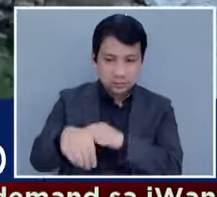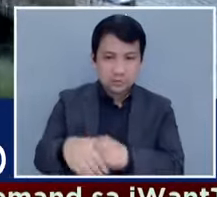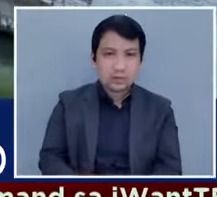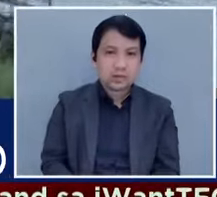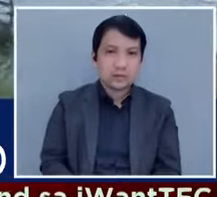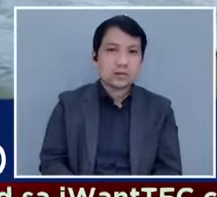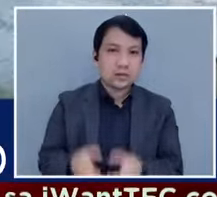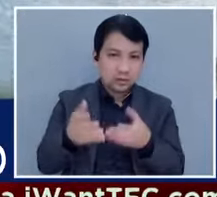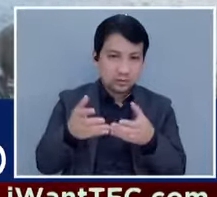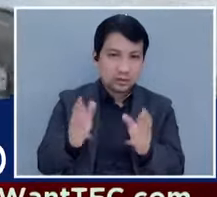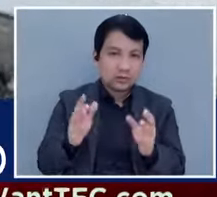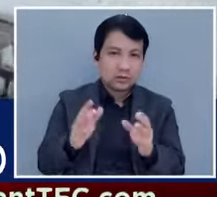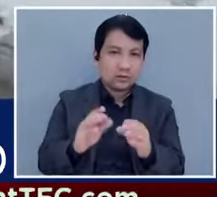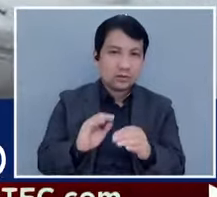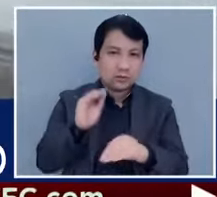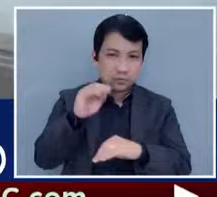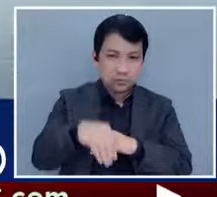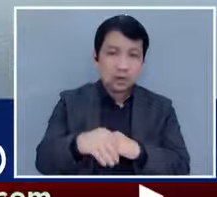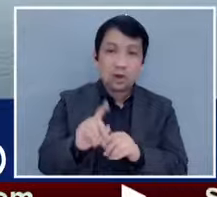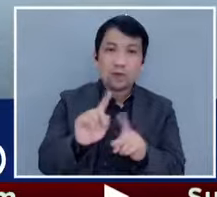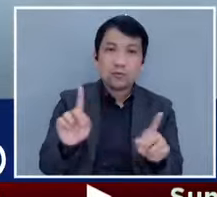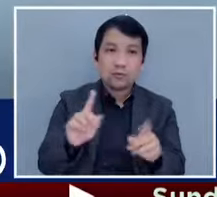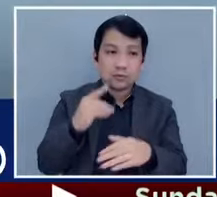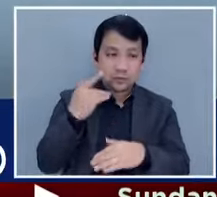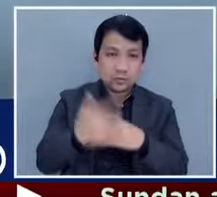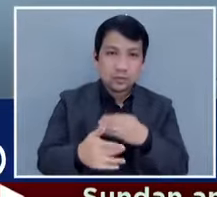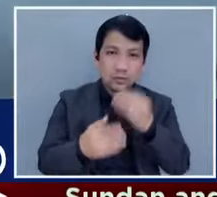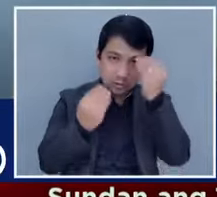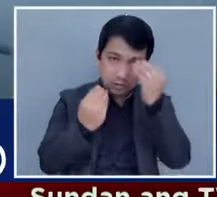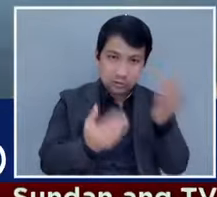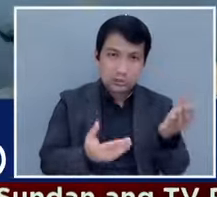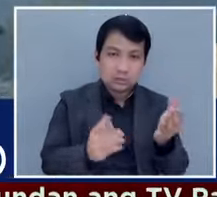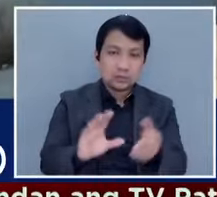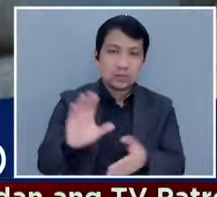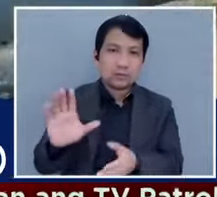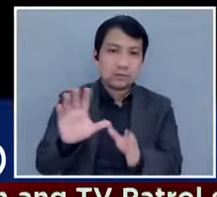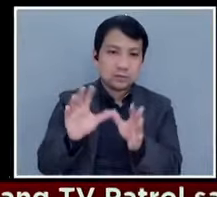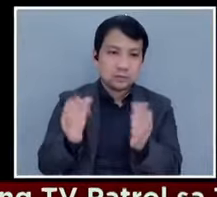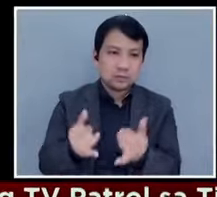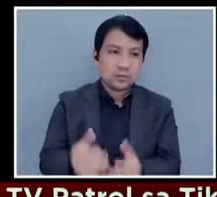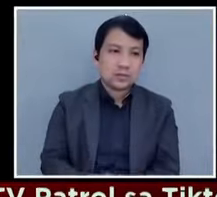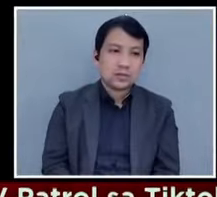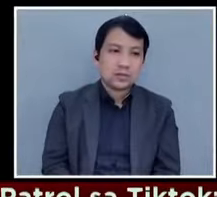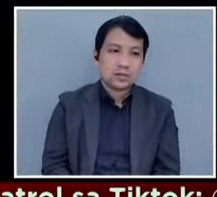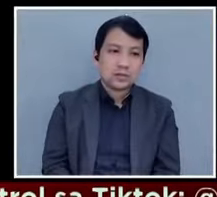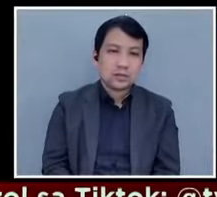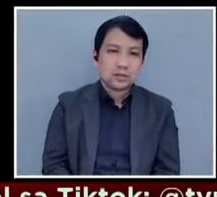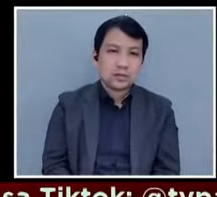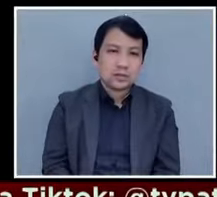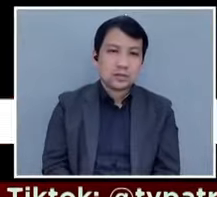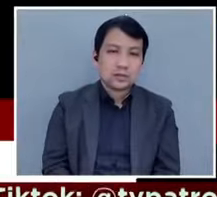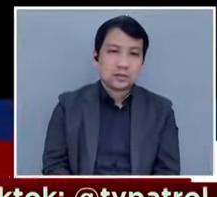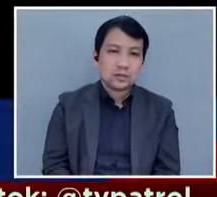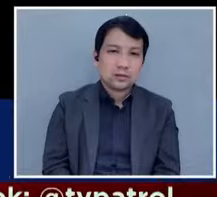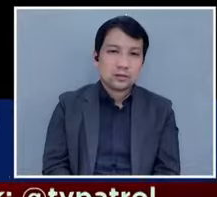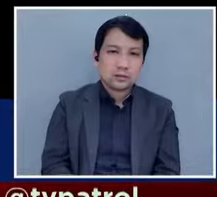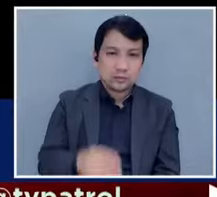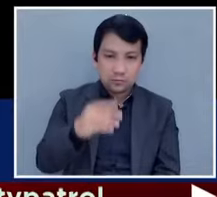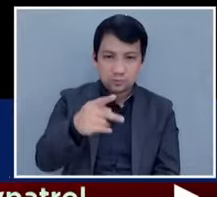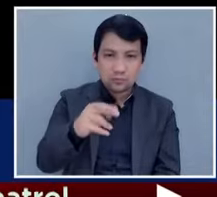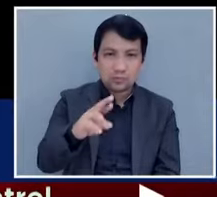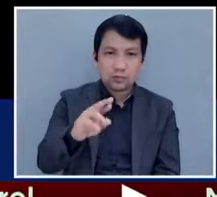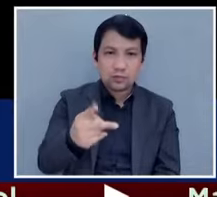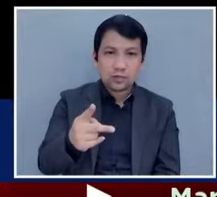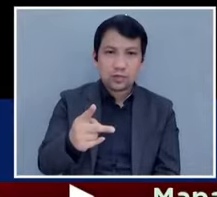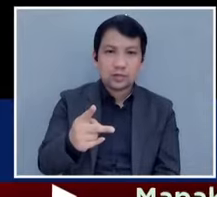Pinapayagan din ang overnight, basta't maagang ipaalam sa mga opisyal ng barangay. Sa bayan ng Porac, hindi na kailangan